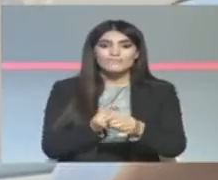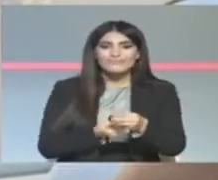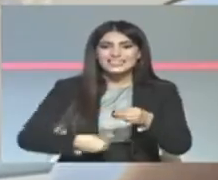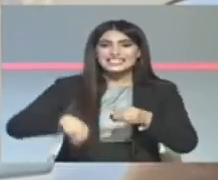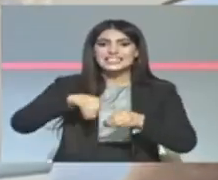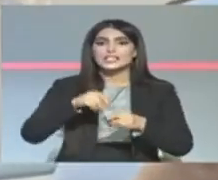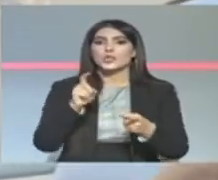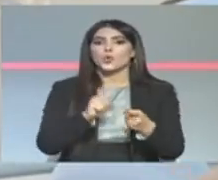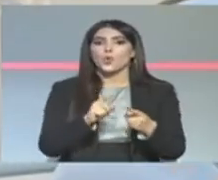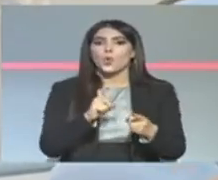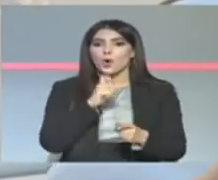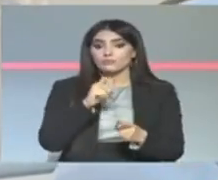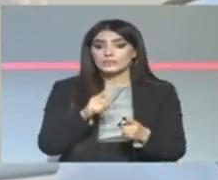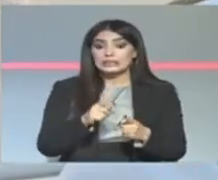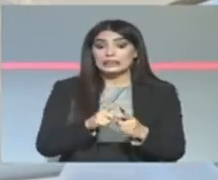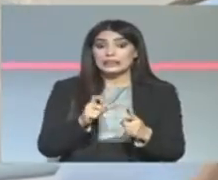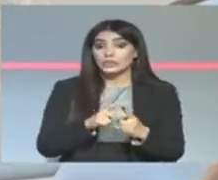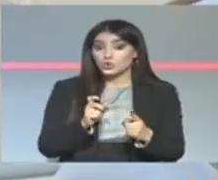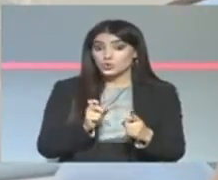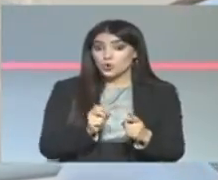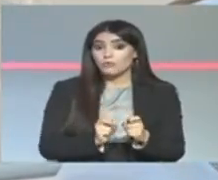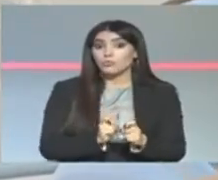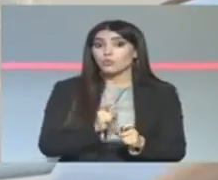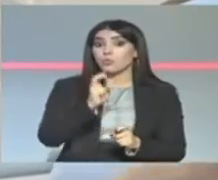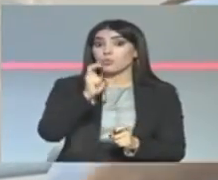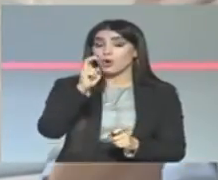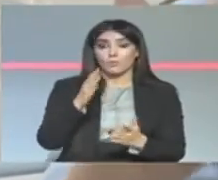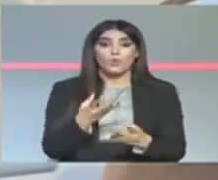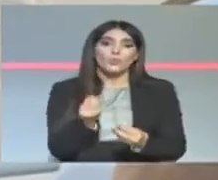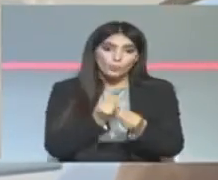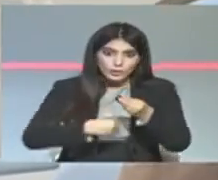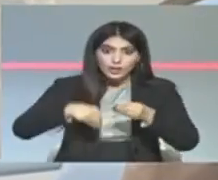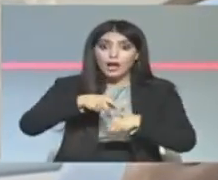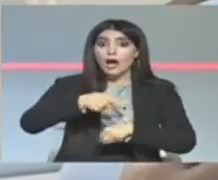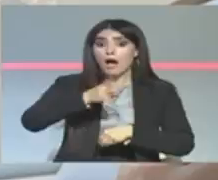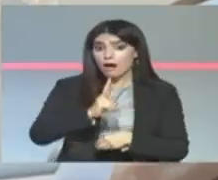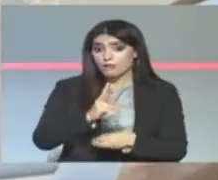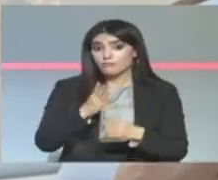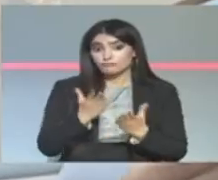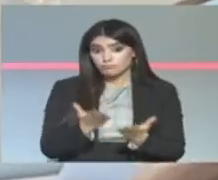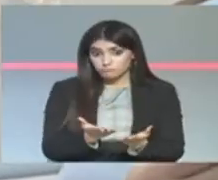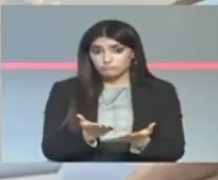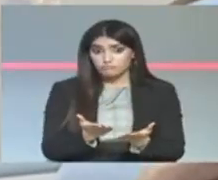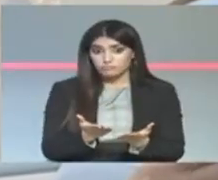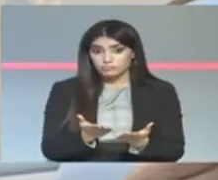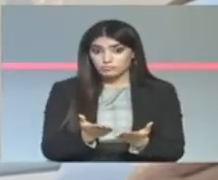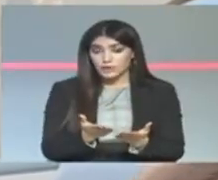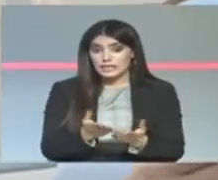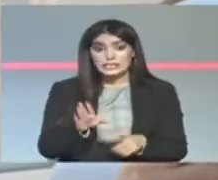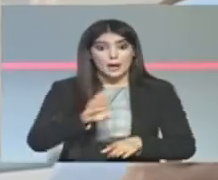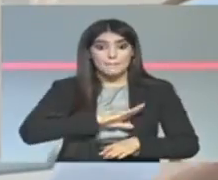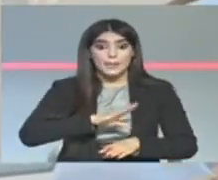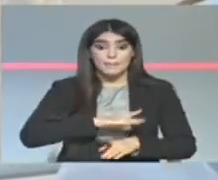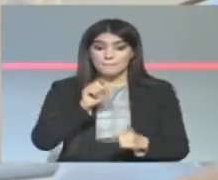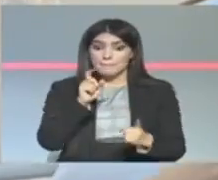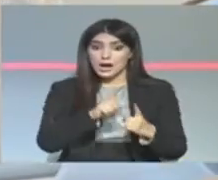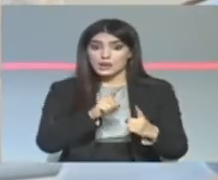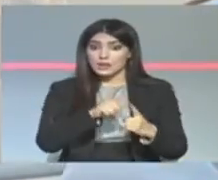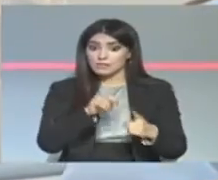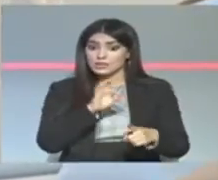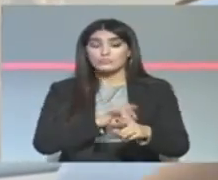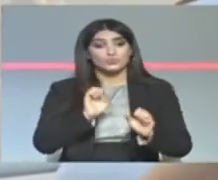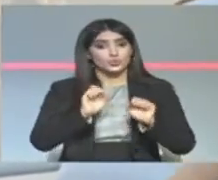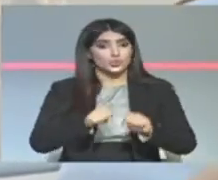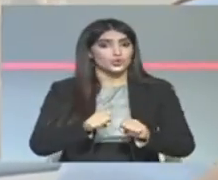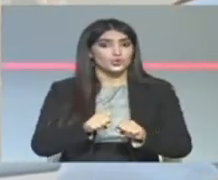نسبه السكان تصور ان تكون طارحه وتطلع اكثر من اجراءاتها المراه هديه